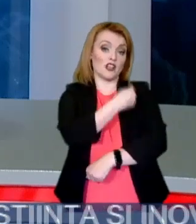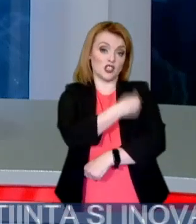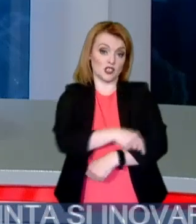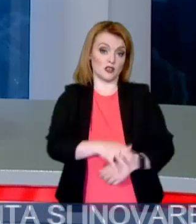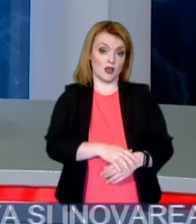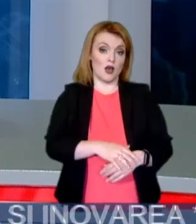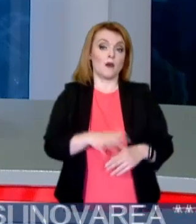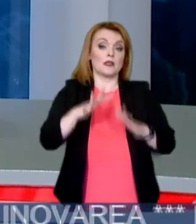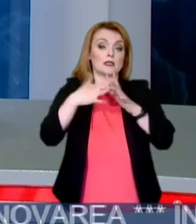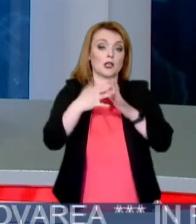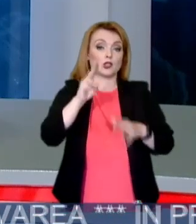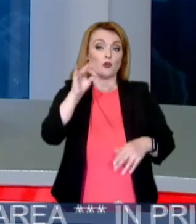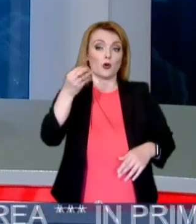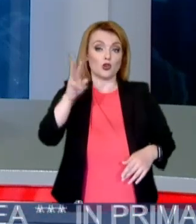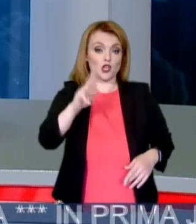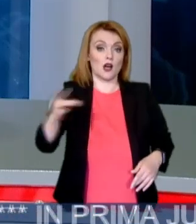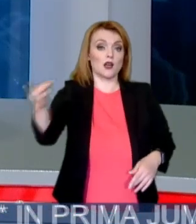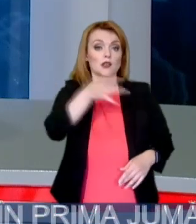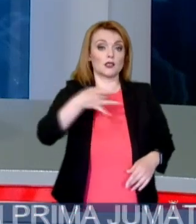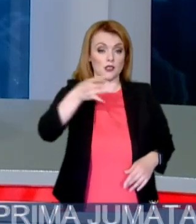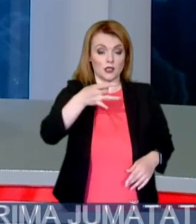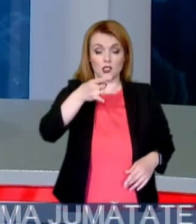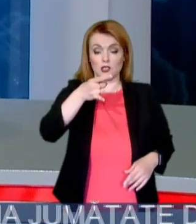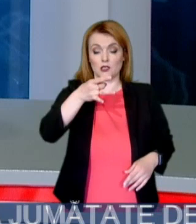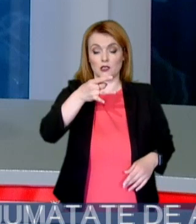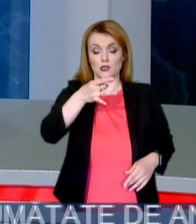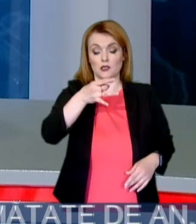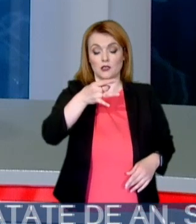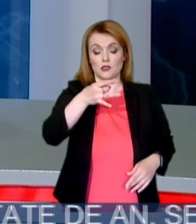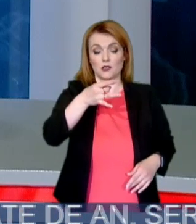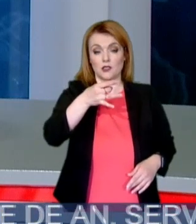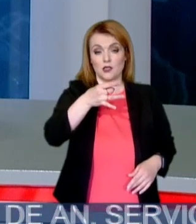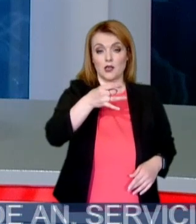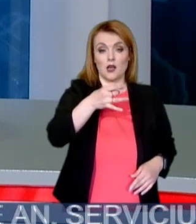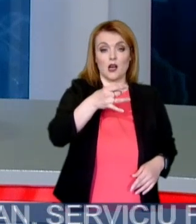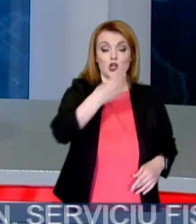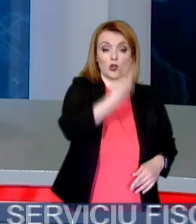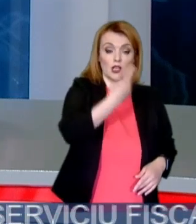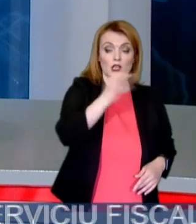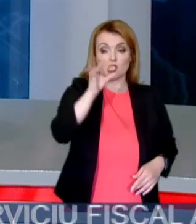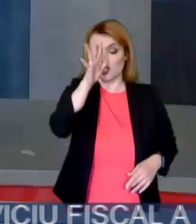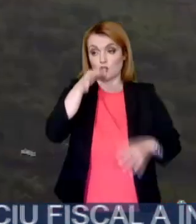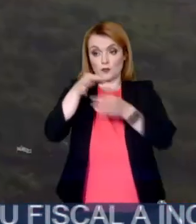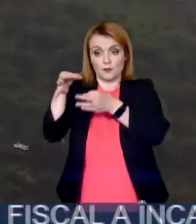pe dealurile din satul Dobrogea, municipiul Chișinău, și Climăuții de Jos, raionul Șoldenești.